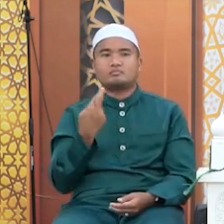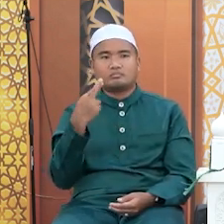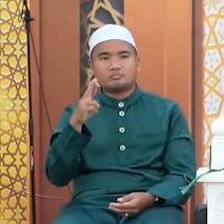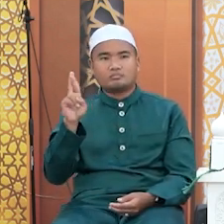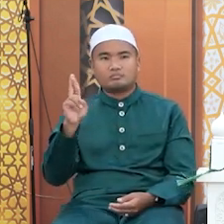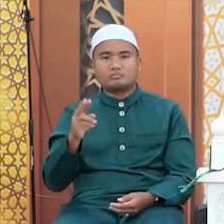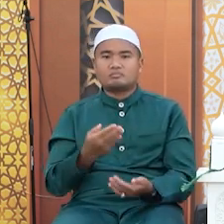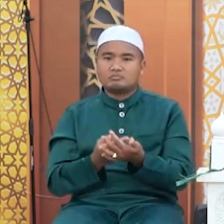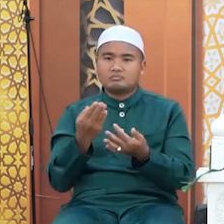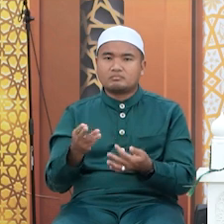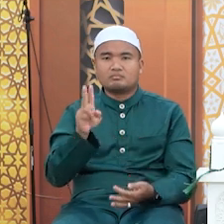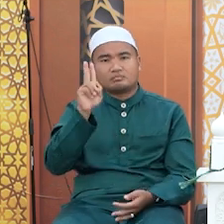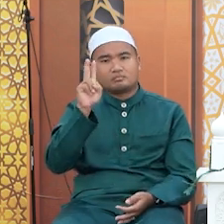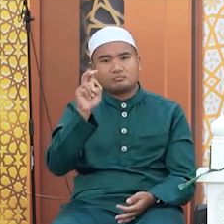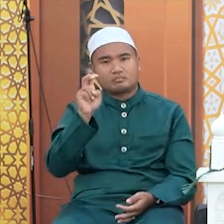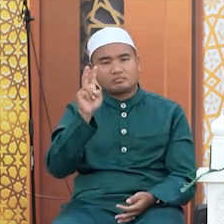2,500.